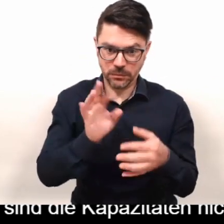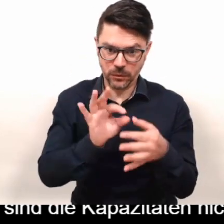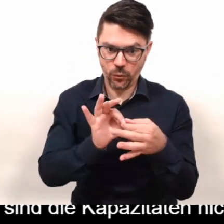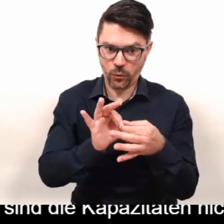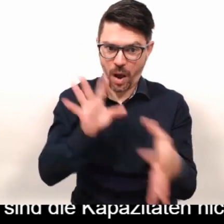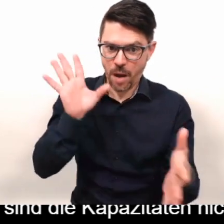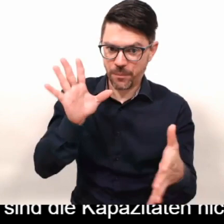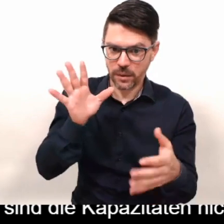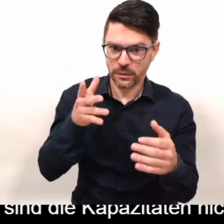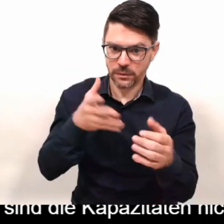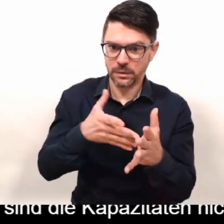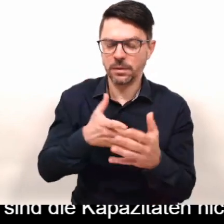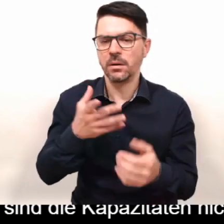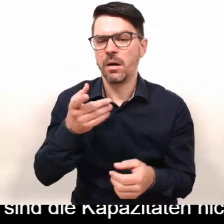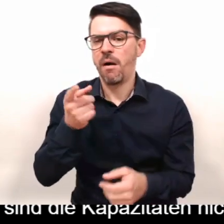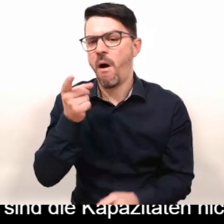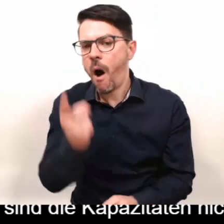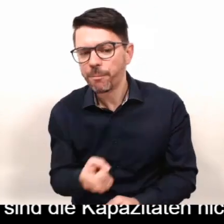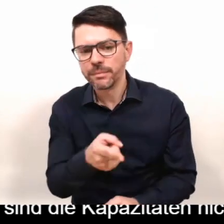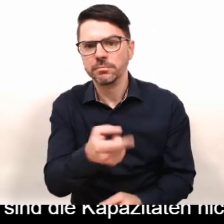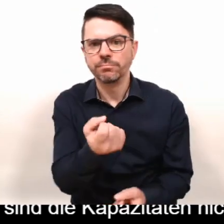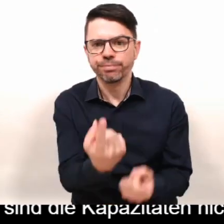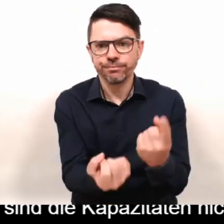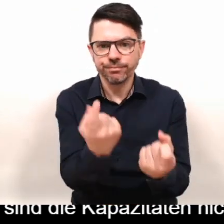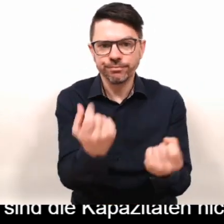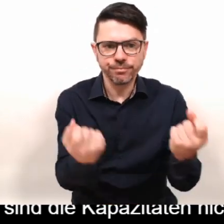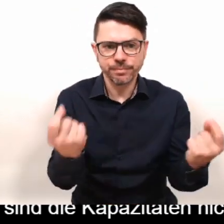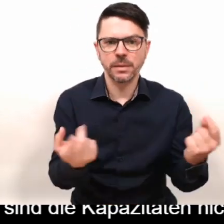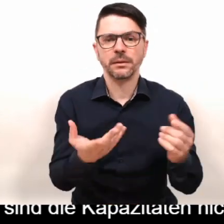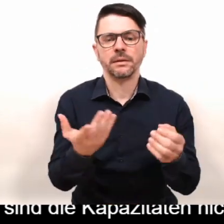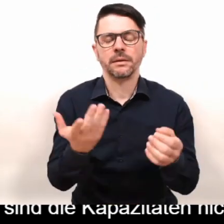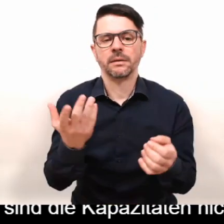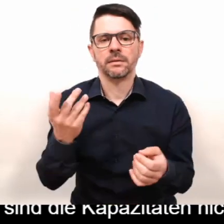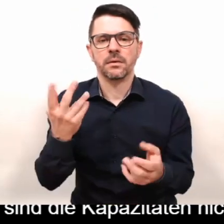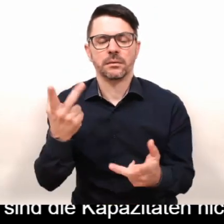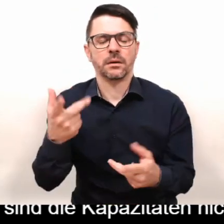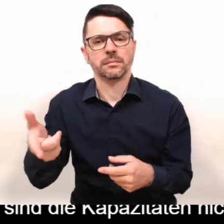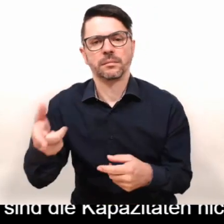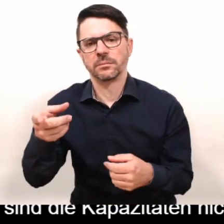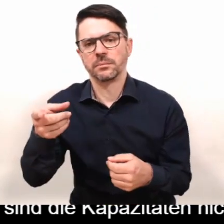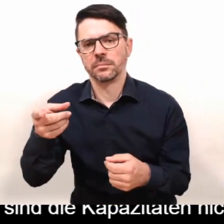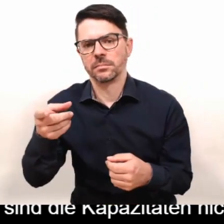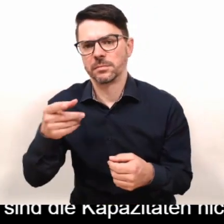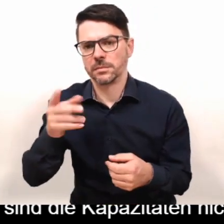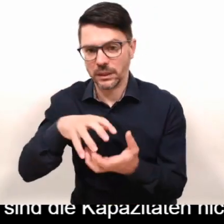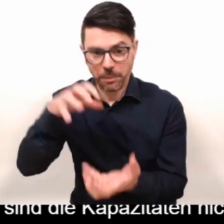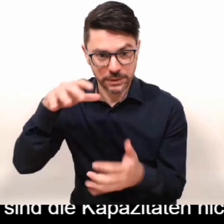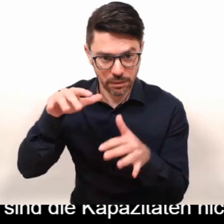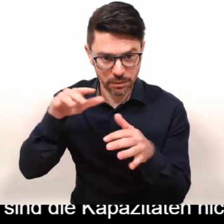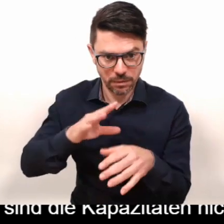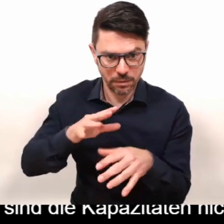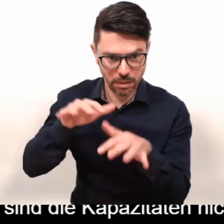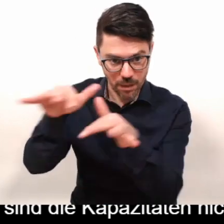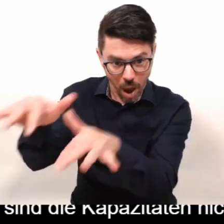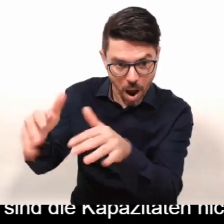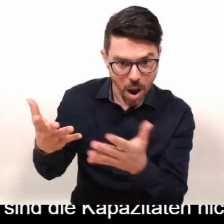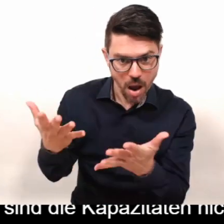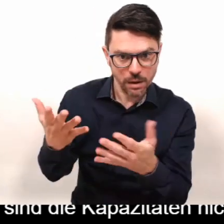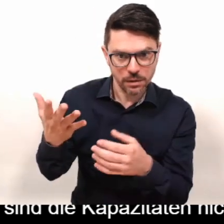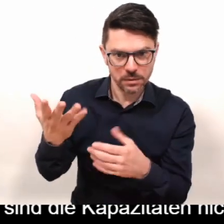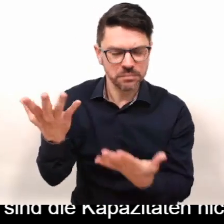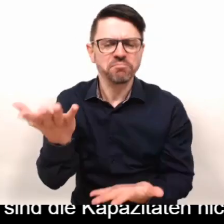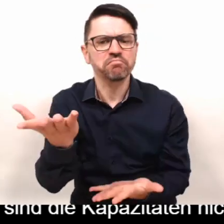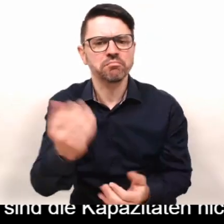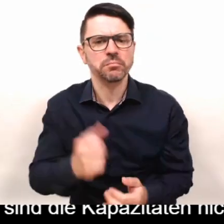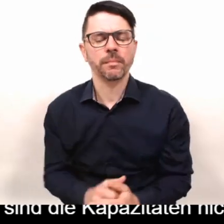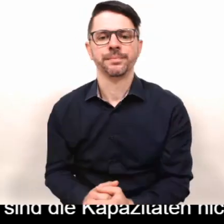in Bayern bei den Testungen Kapazitäten haben. Von daher ist es auch wichtig, dass wir hier noch